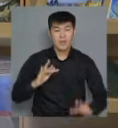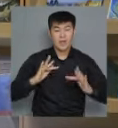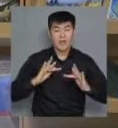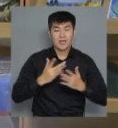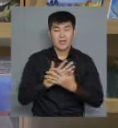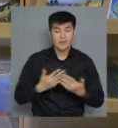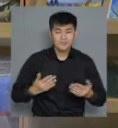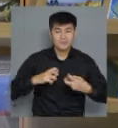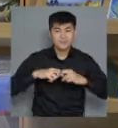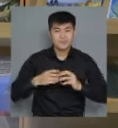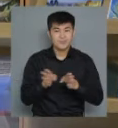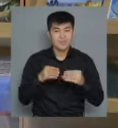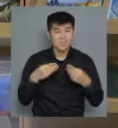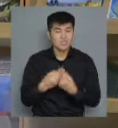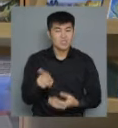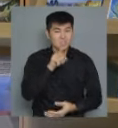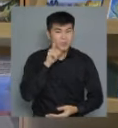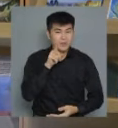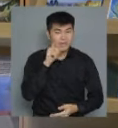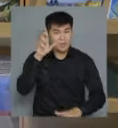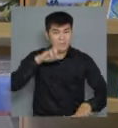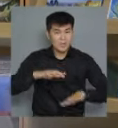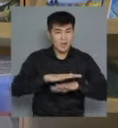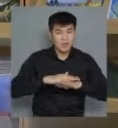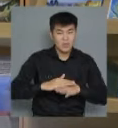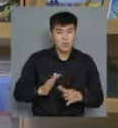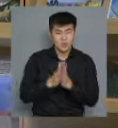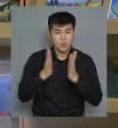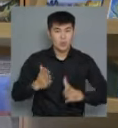жағдайы төмен жастарға да мемлекет тарапынан үлкен қолдау көрсетіледі.